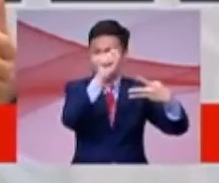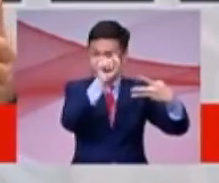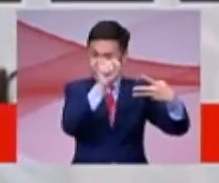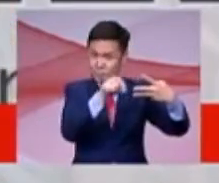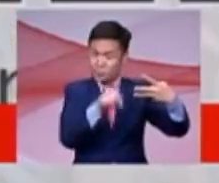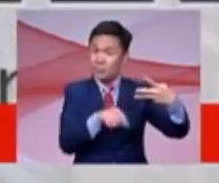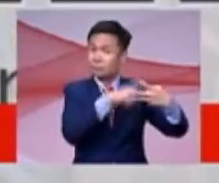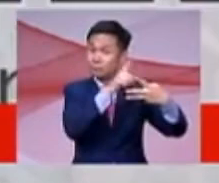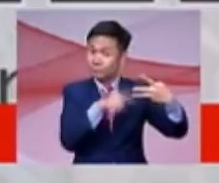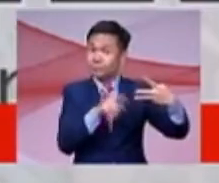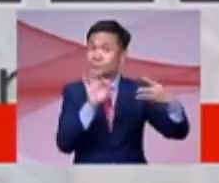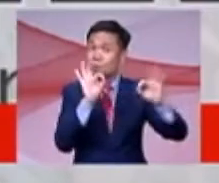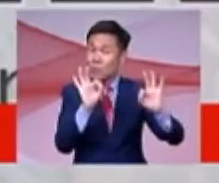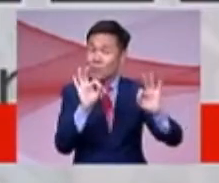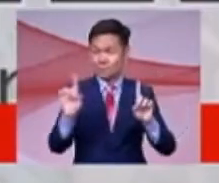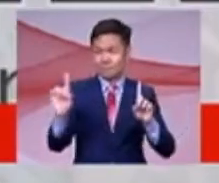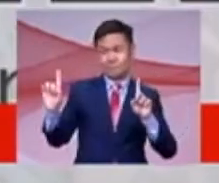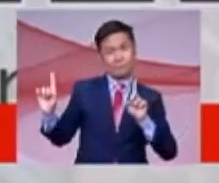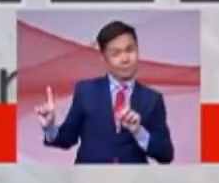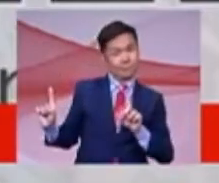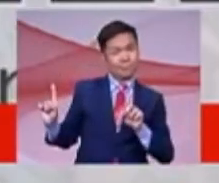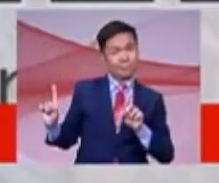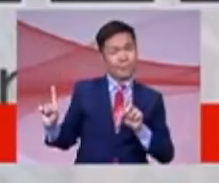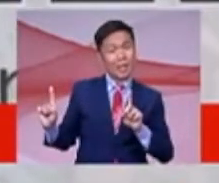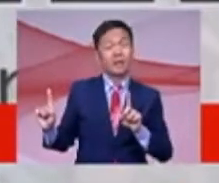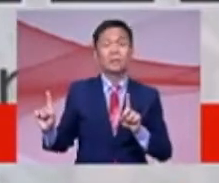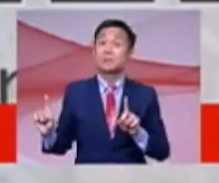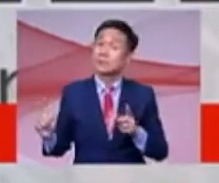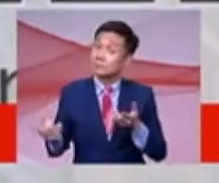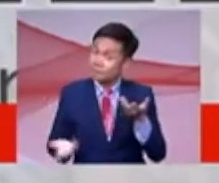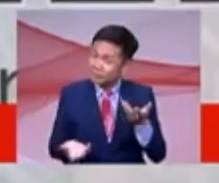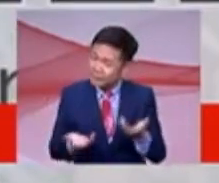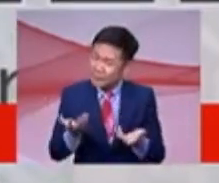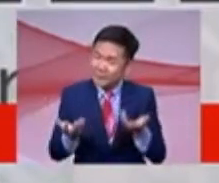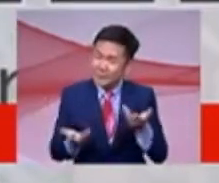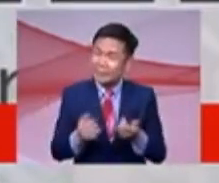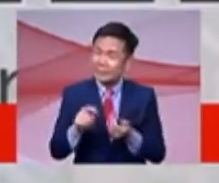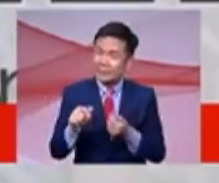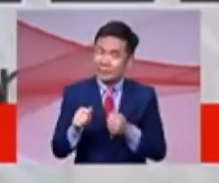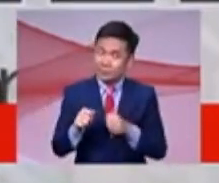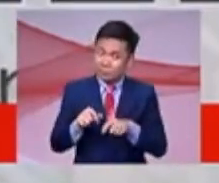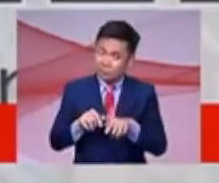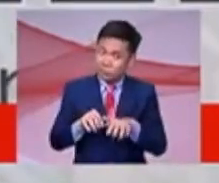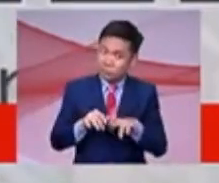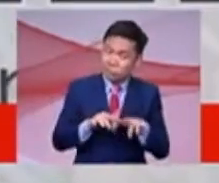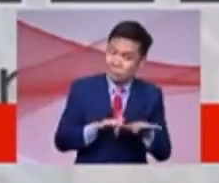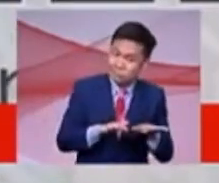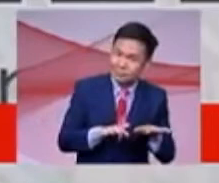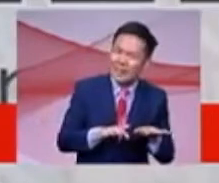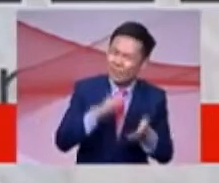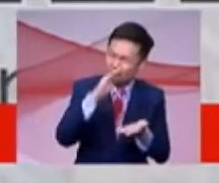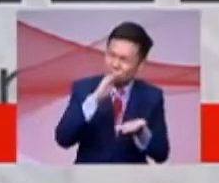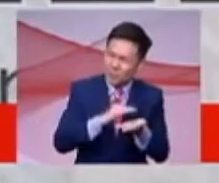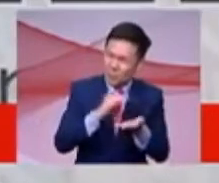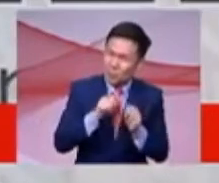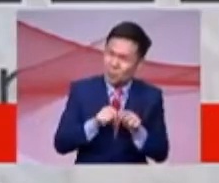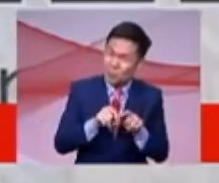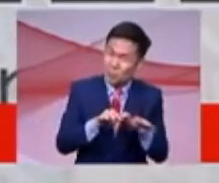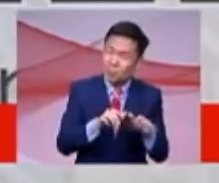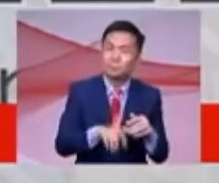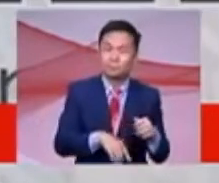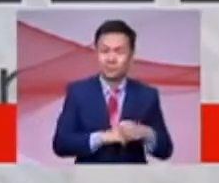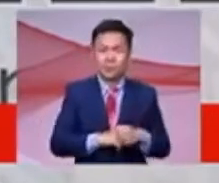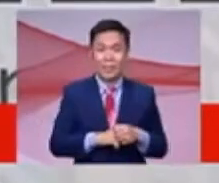penjarakan fizikal, jadi kemungkinan kebarangkalian kita dijangkiti semakin berkurangan. Dan juga